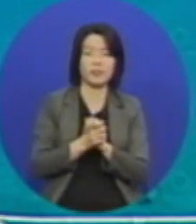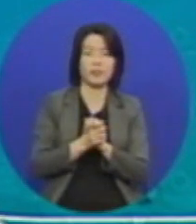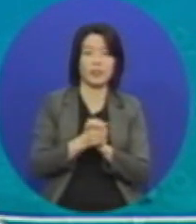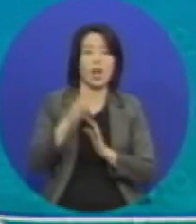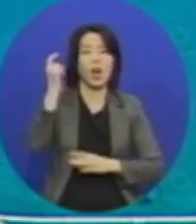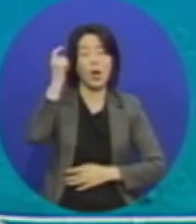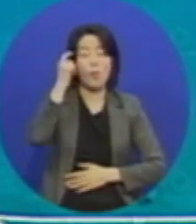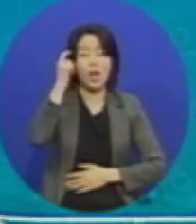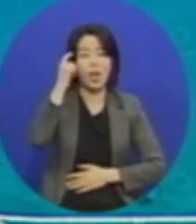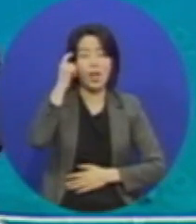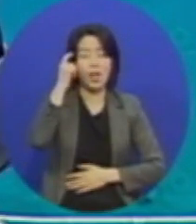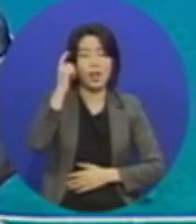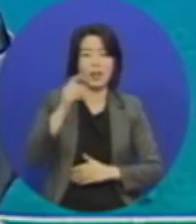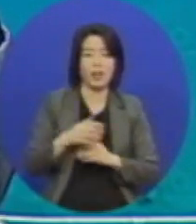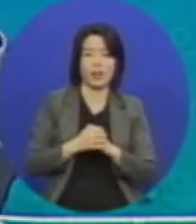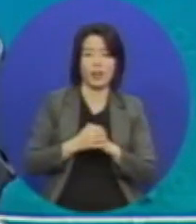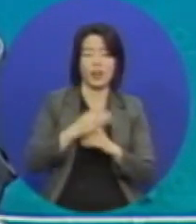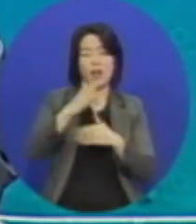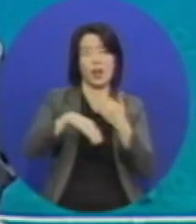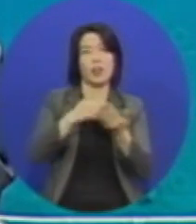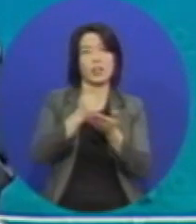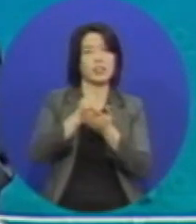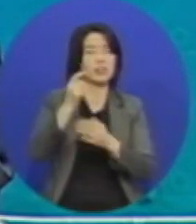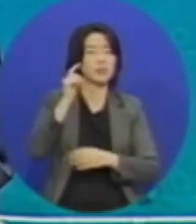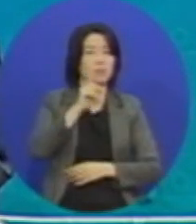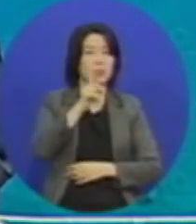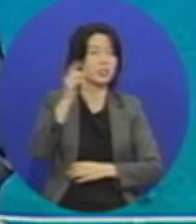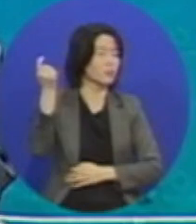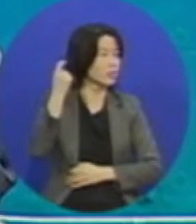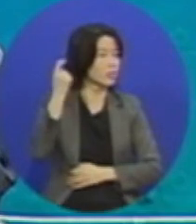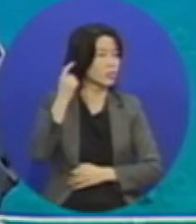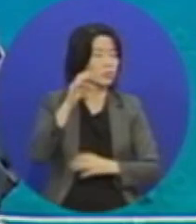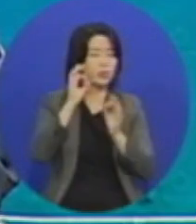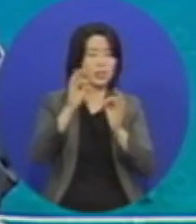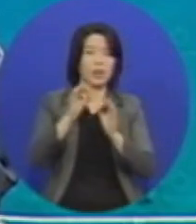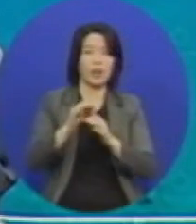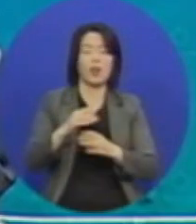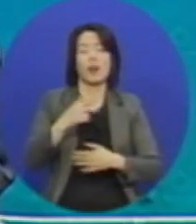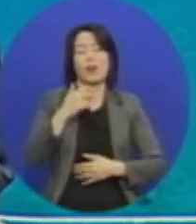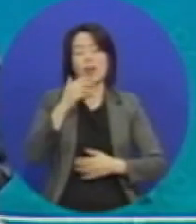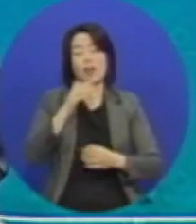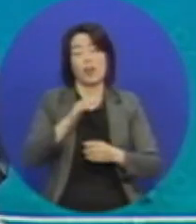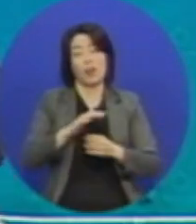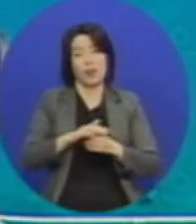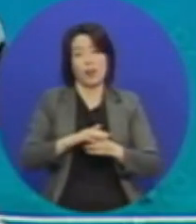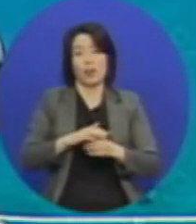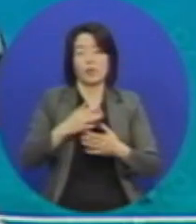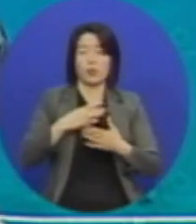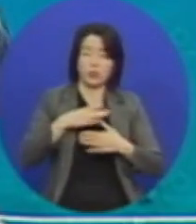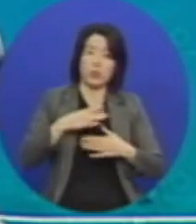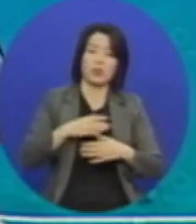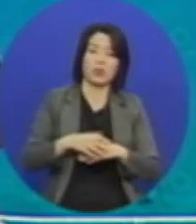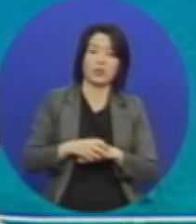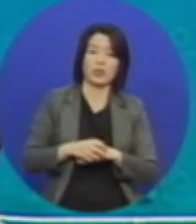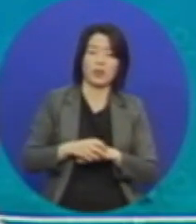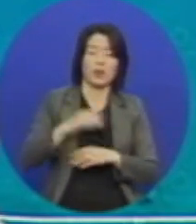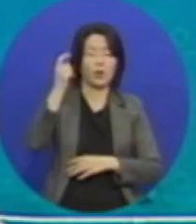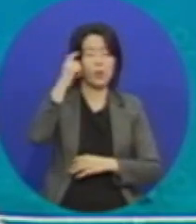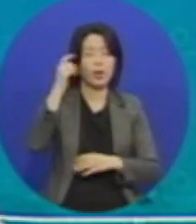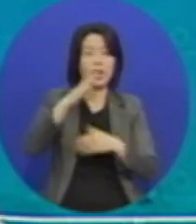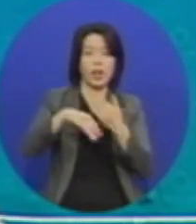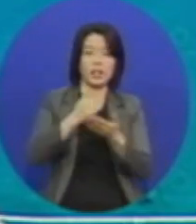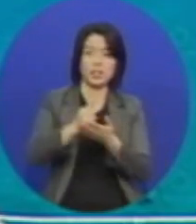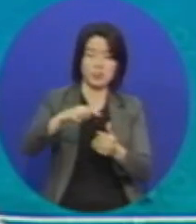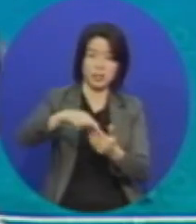왜 그랬나 하나님의 말씀을 들어보니까 기가막힌 거예요 왜 하나님이 하나님의 택한